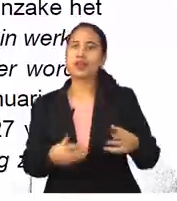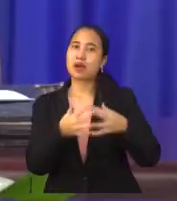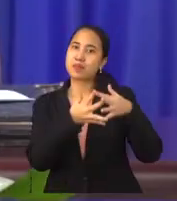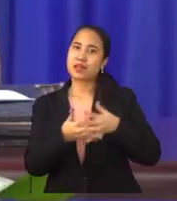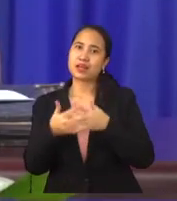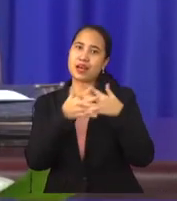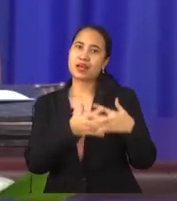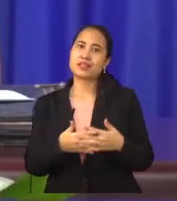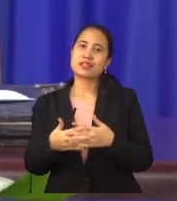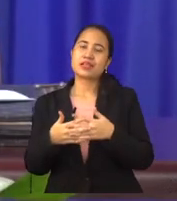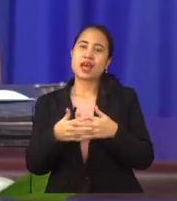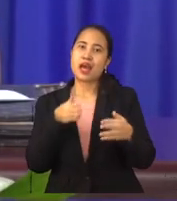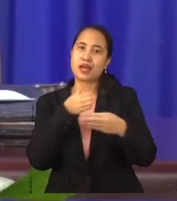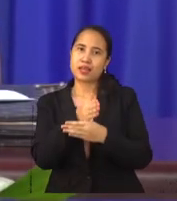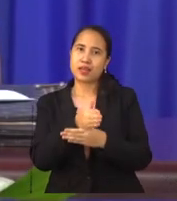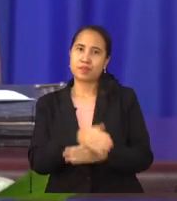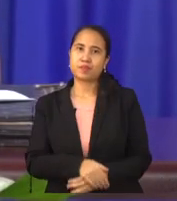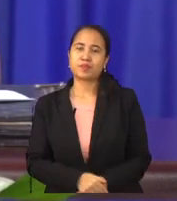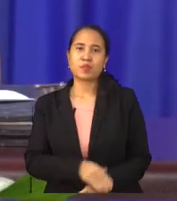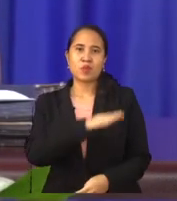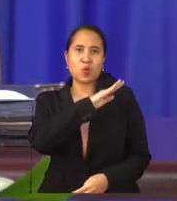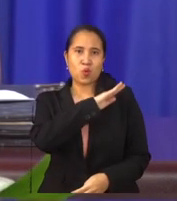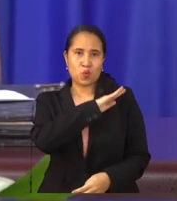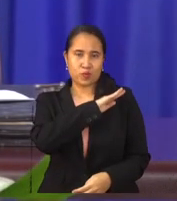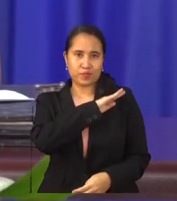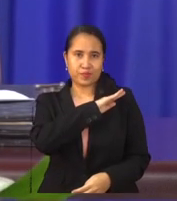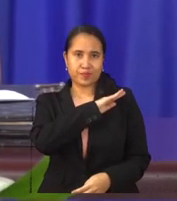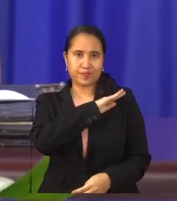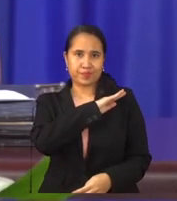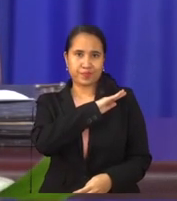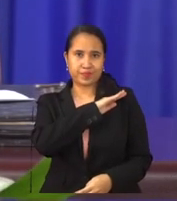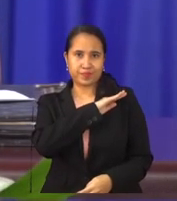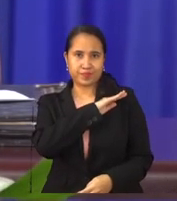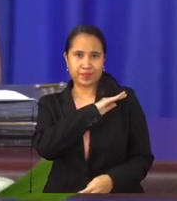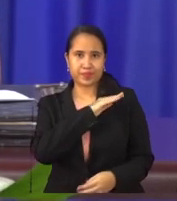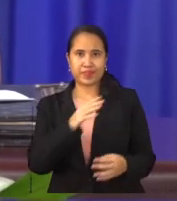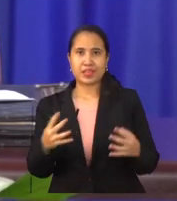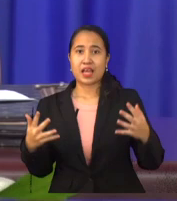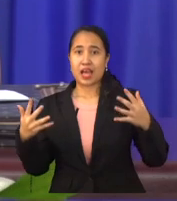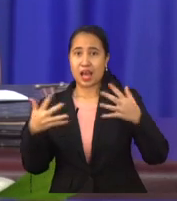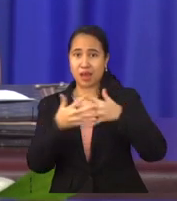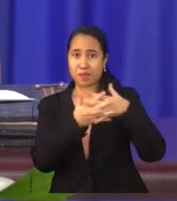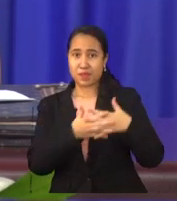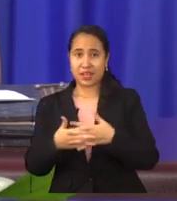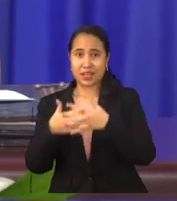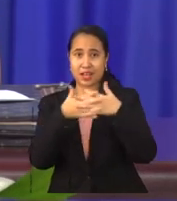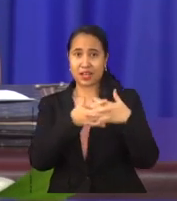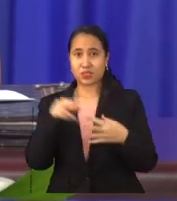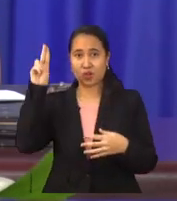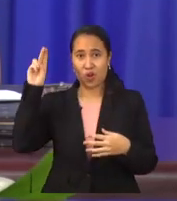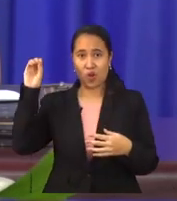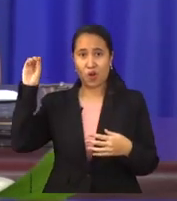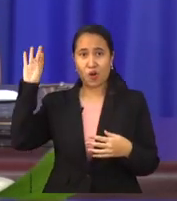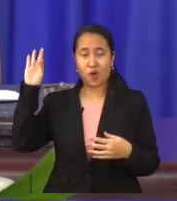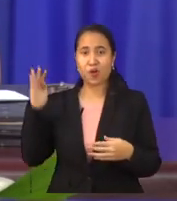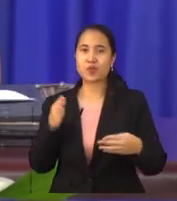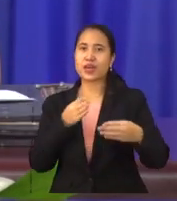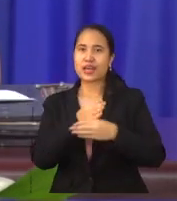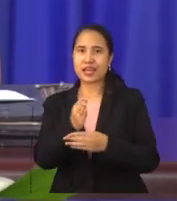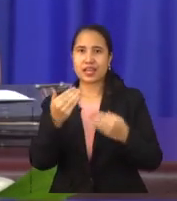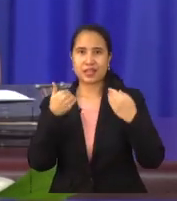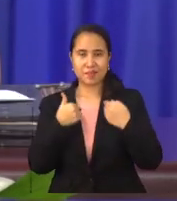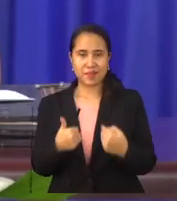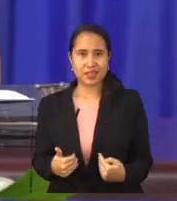mens. Ook in zaken bij het Inter-Amerikaans Hof voor de Rechten van de Mens is het Hof